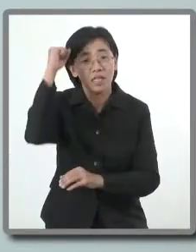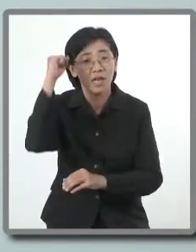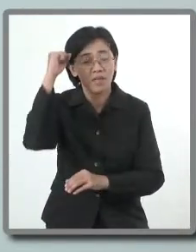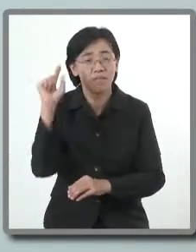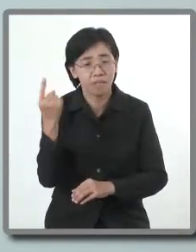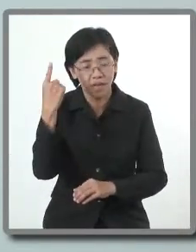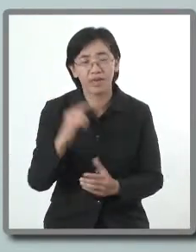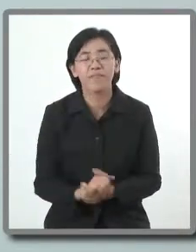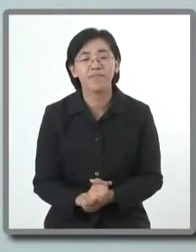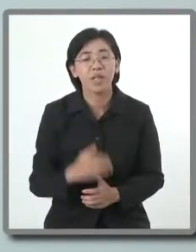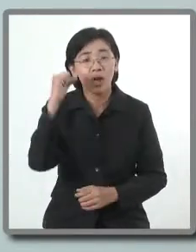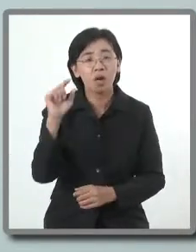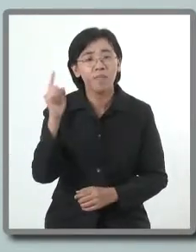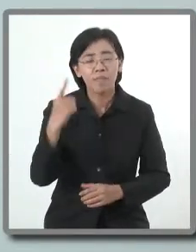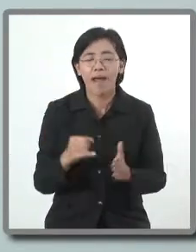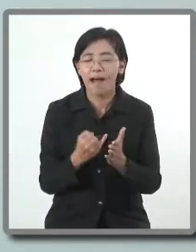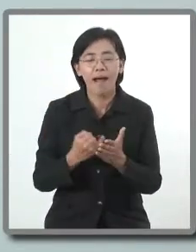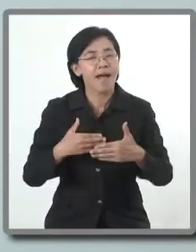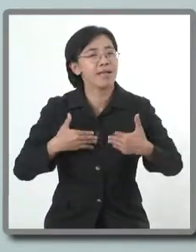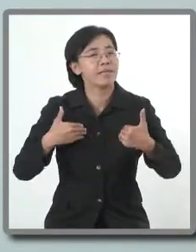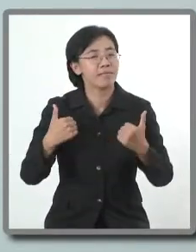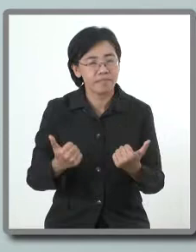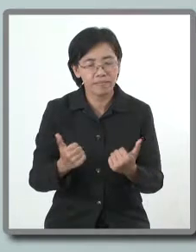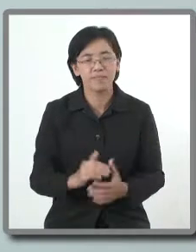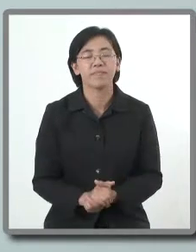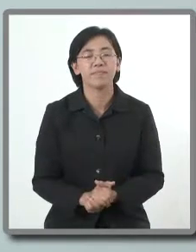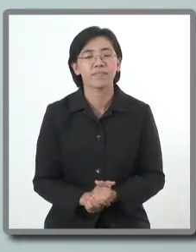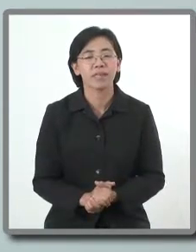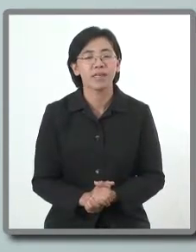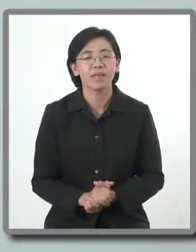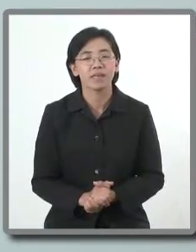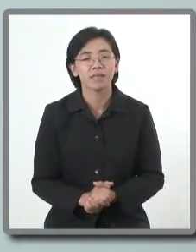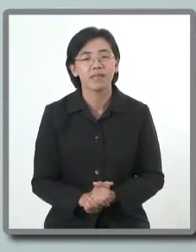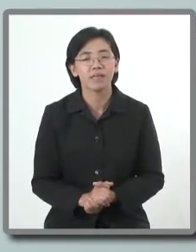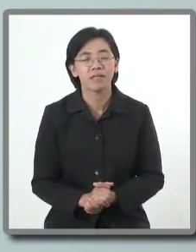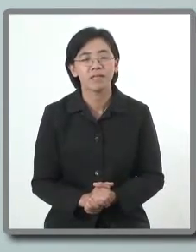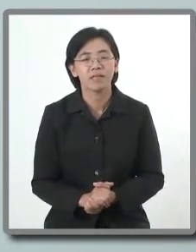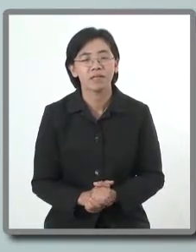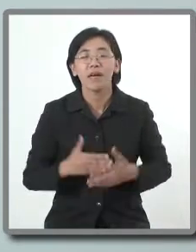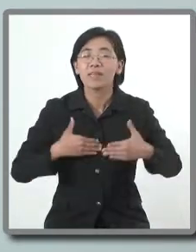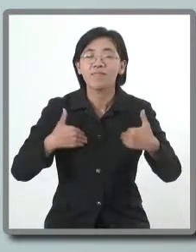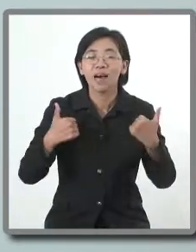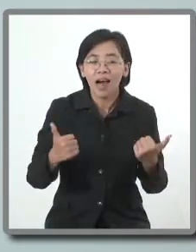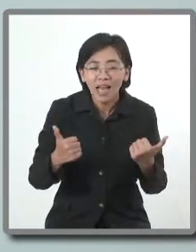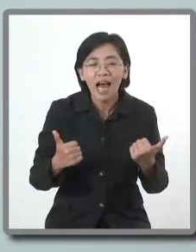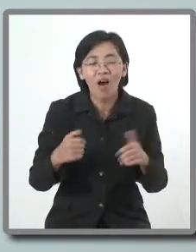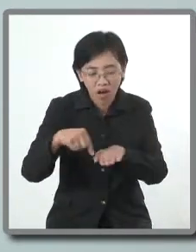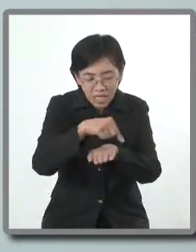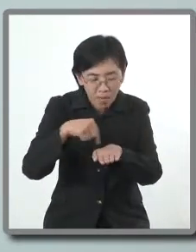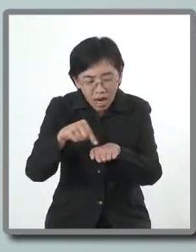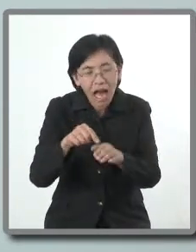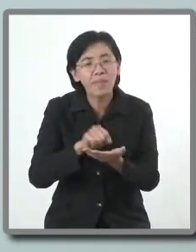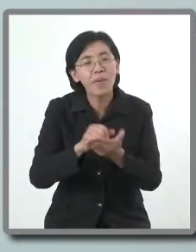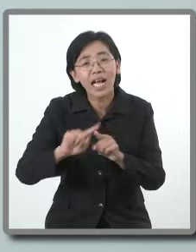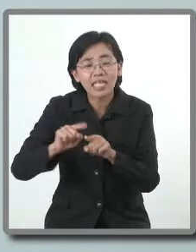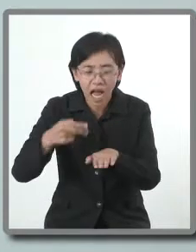มัยใหม่เนี่ยมีความสะดวกสบายนะครับแล้วก็มีสิ่งอำนวยความสะดวกต่